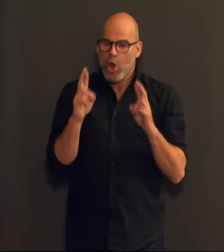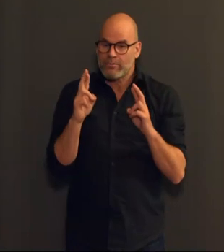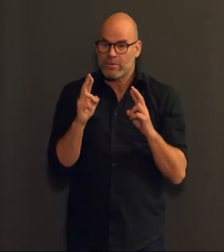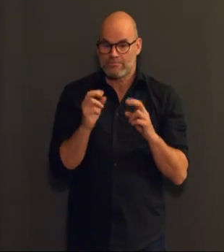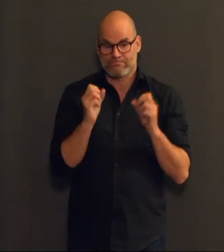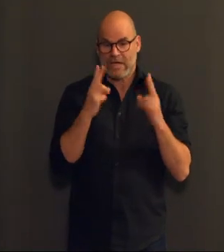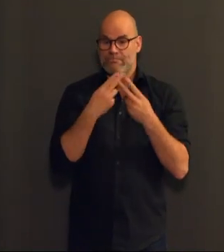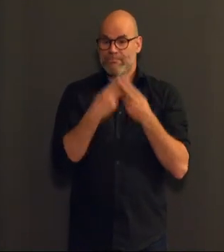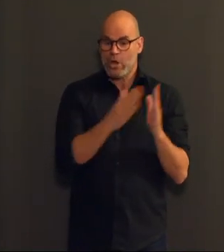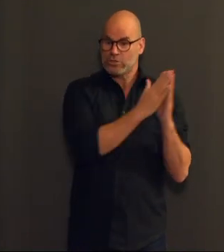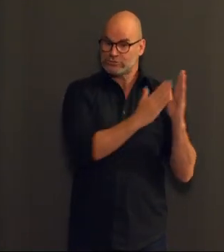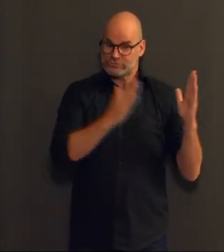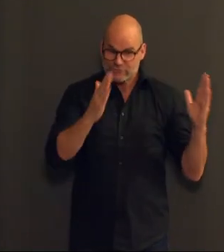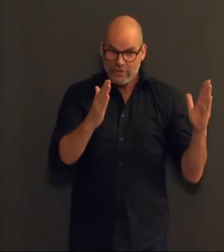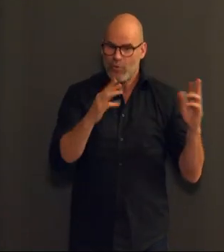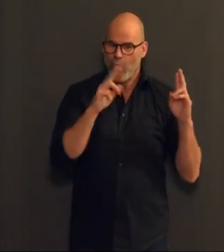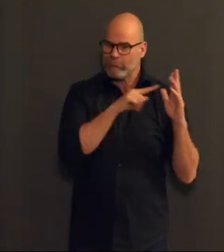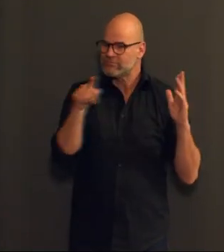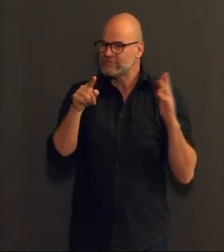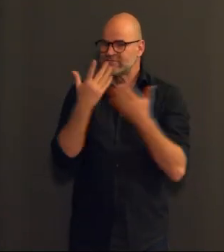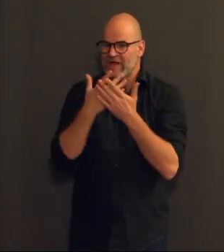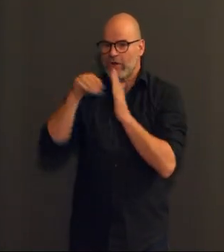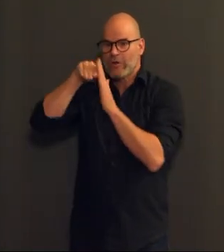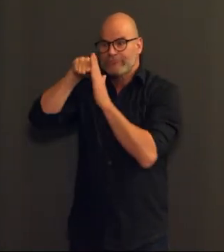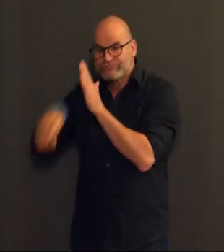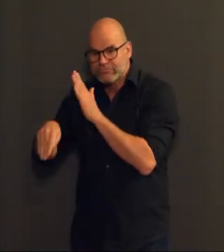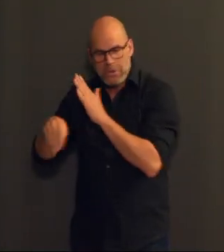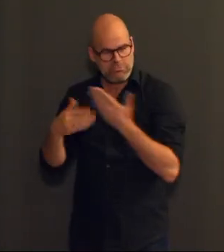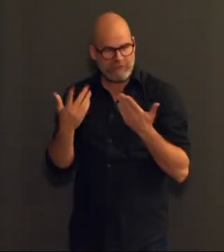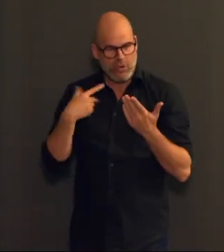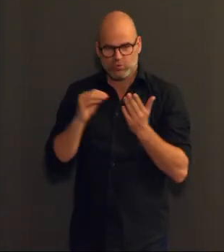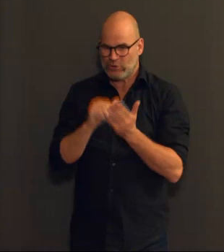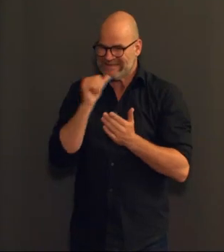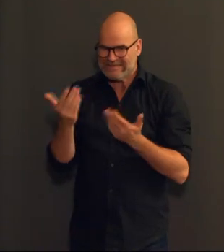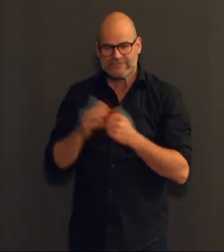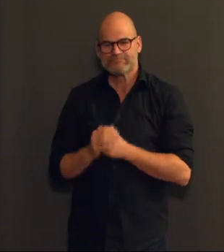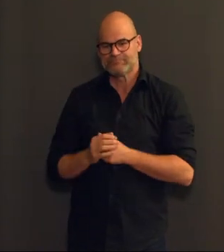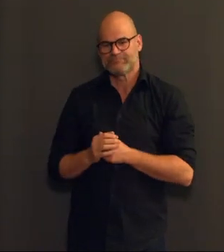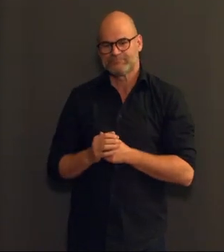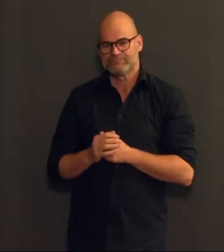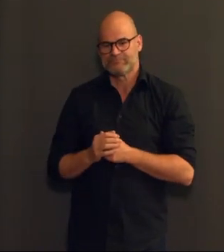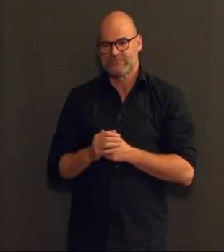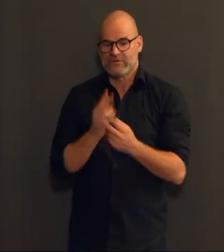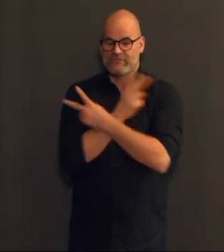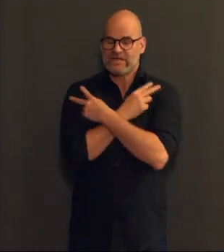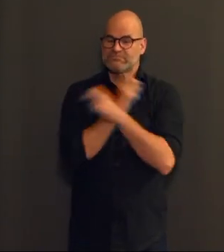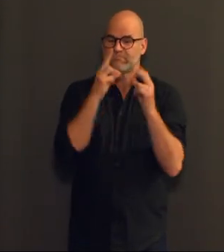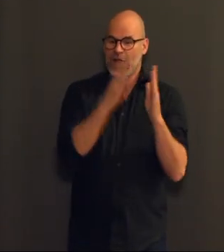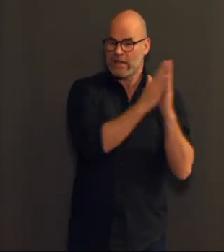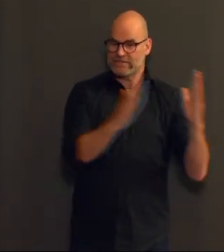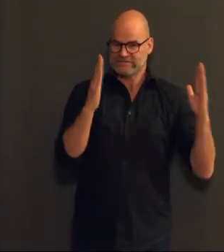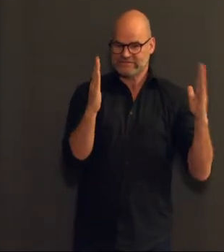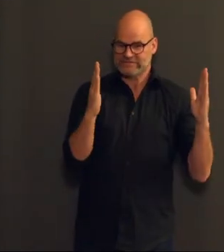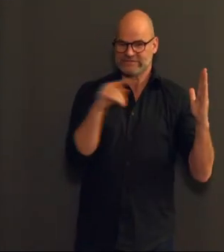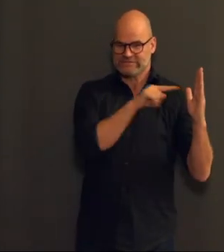we wel zien dat tijdens die paasvakantie de cijfers tot rust zijn gekomen. We hebben een top of een piek gezien in